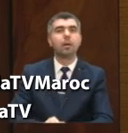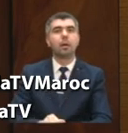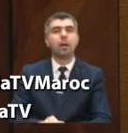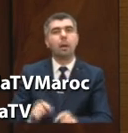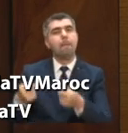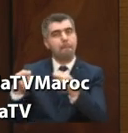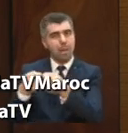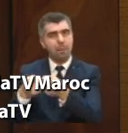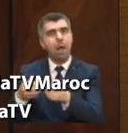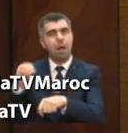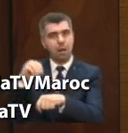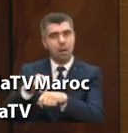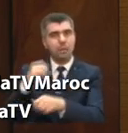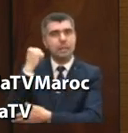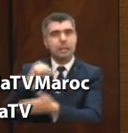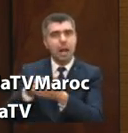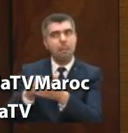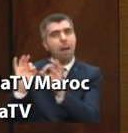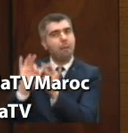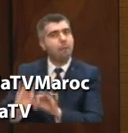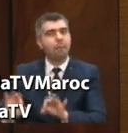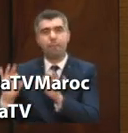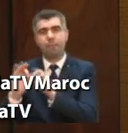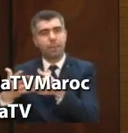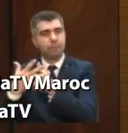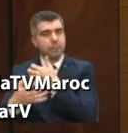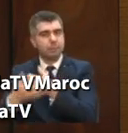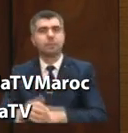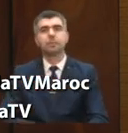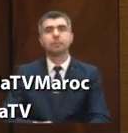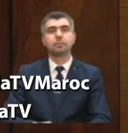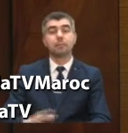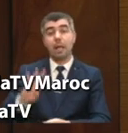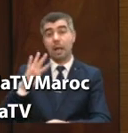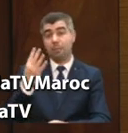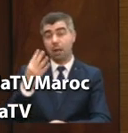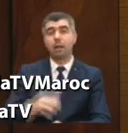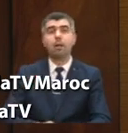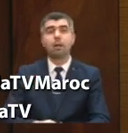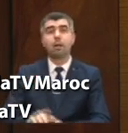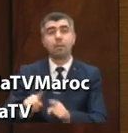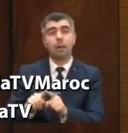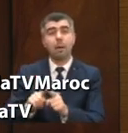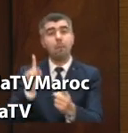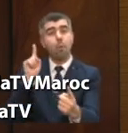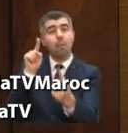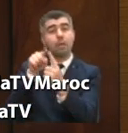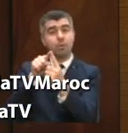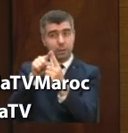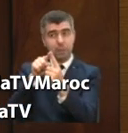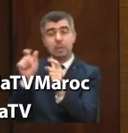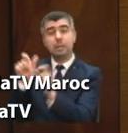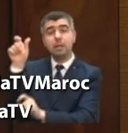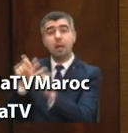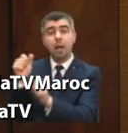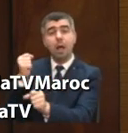كذلك من وعاء الاشتراكات المعتمدة من قبل الصندوق. رابعا، تخصيص دعم مالي مباشر لفائدة